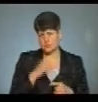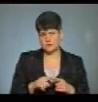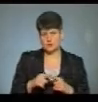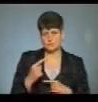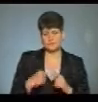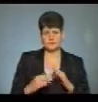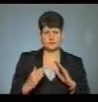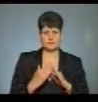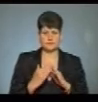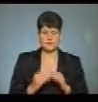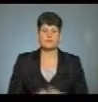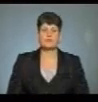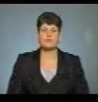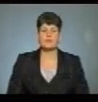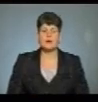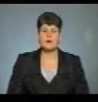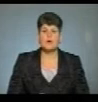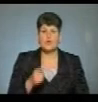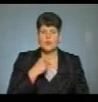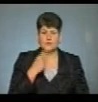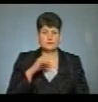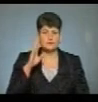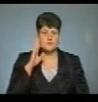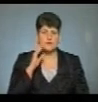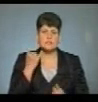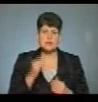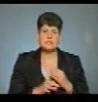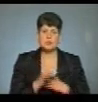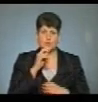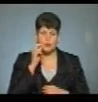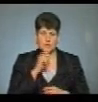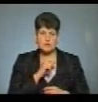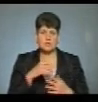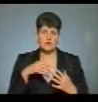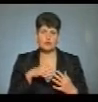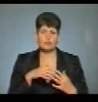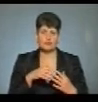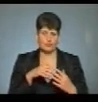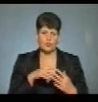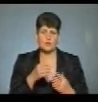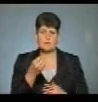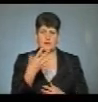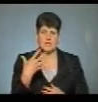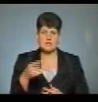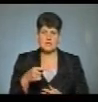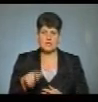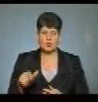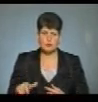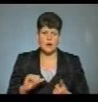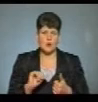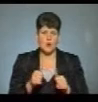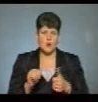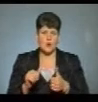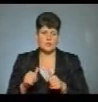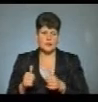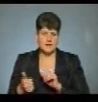назад. За словами Сергія Коновала, зараз на сході України воюють 15 тернополян. Ротація бійців